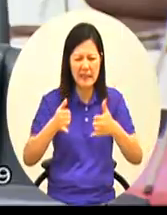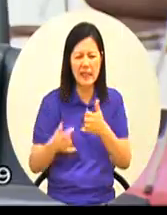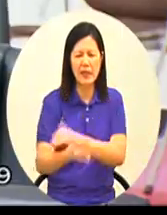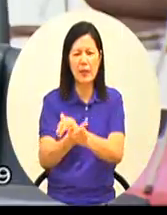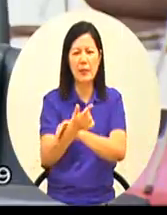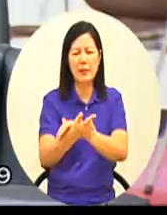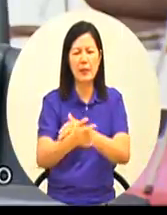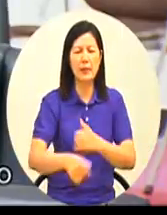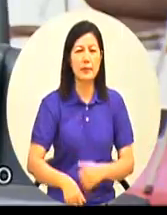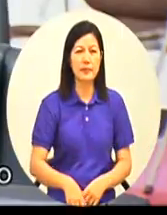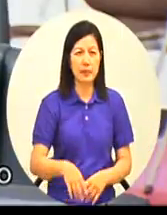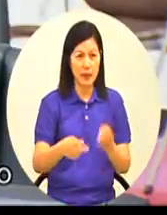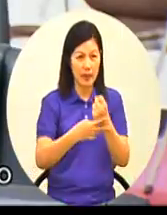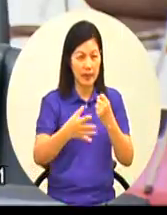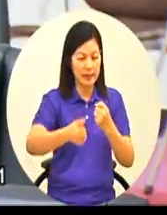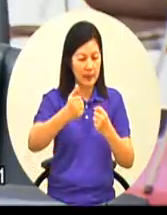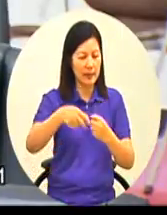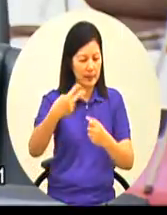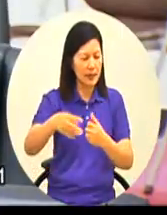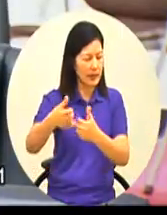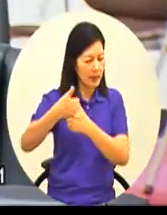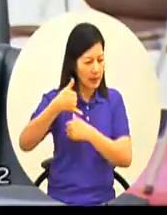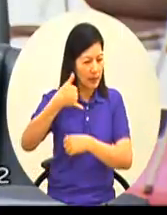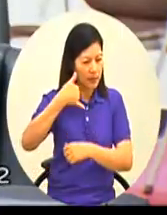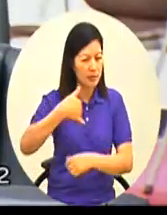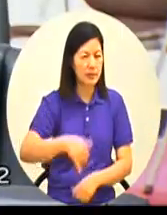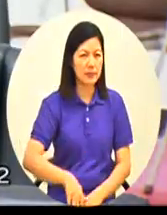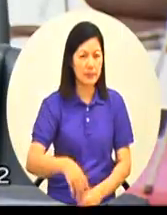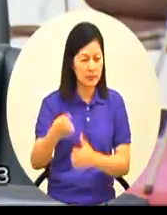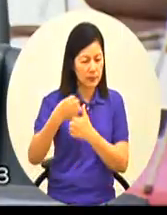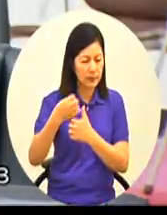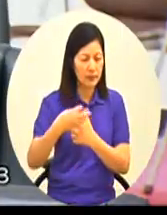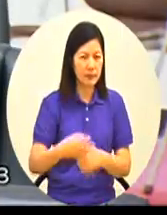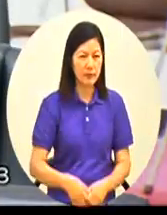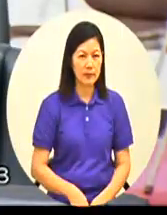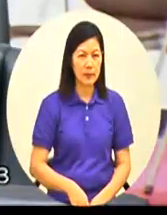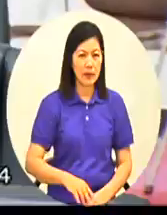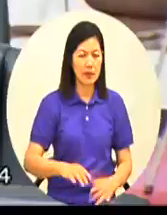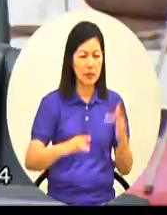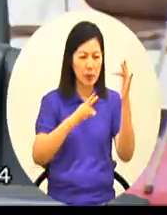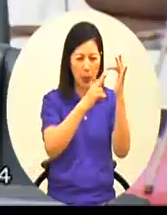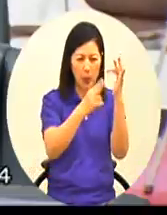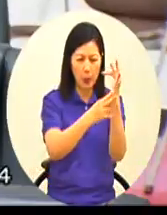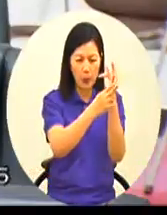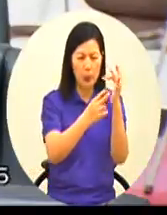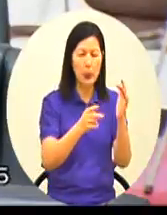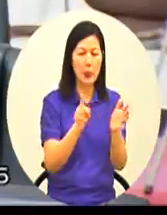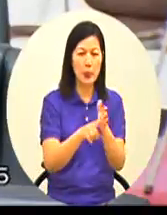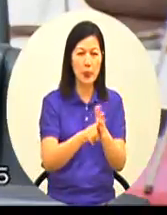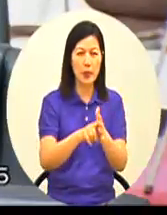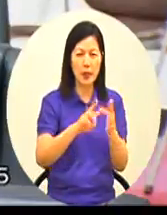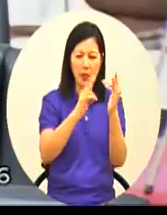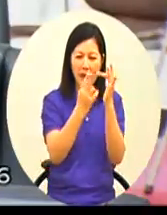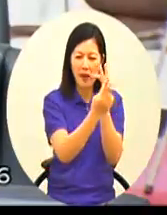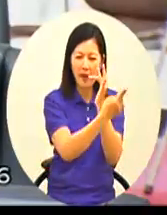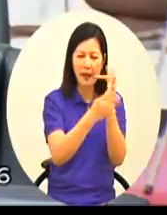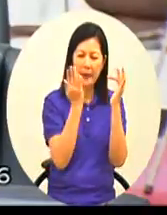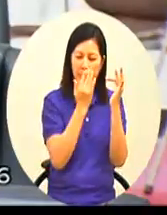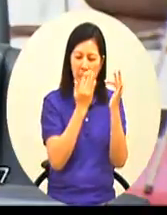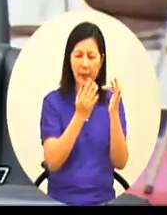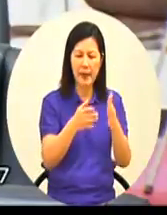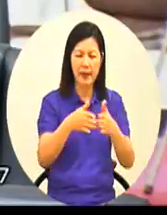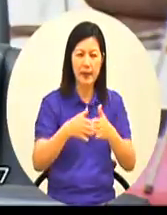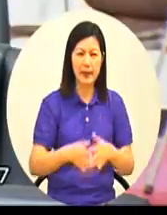那有些里长跟我反映说，有些是去修剪树木的时候哈，叫他修好一点，因为那个树